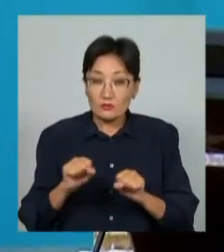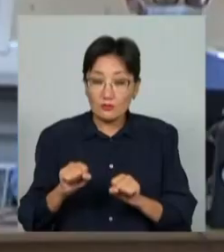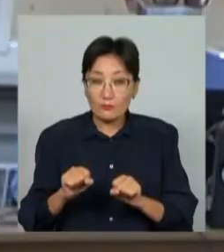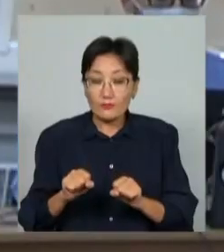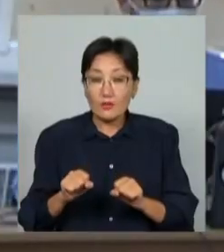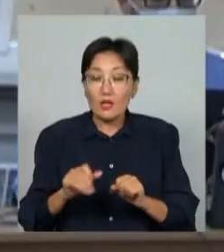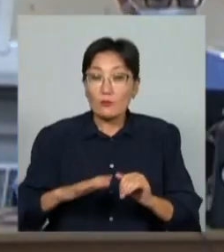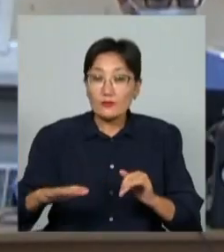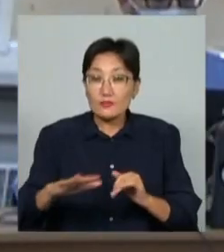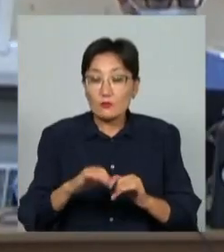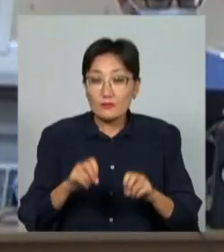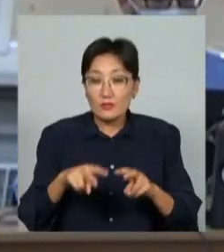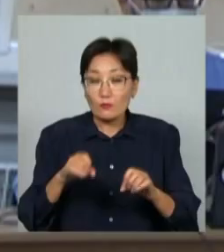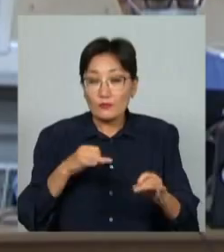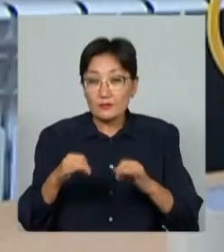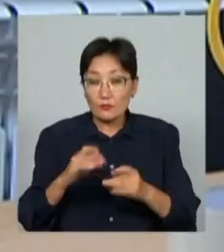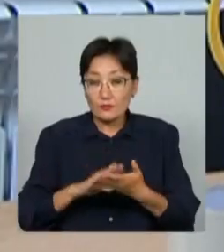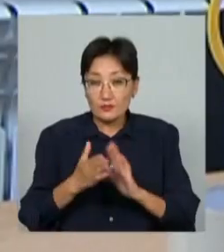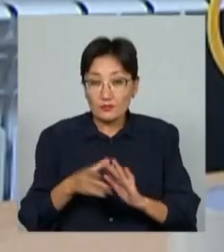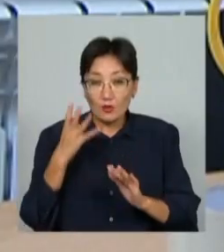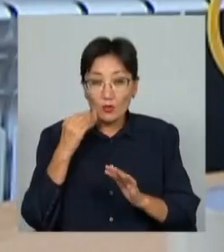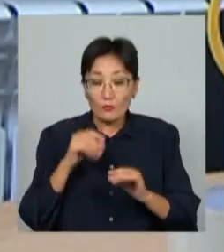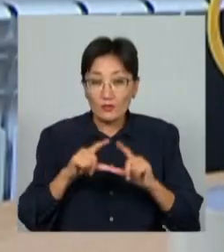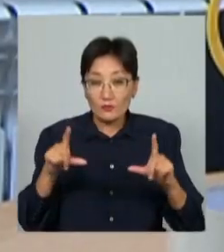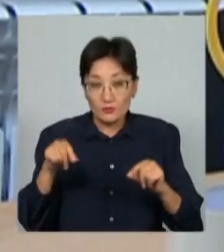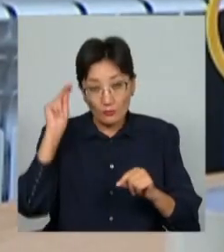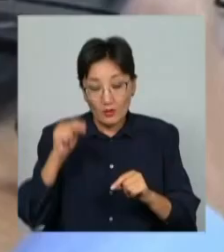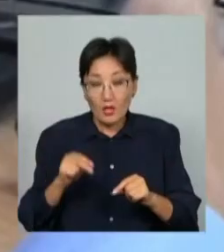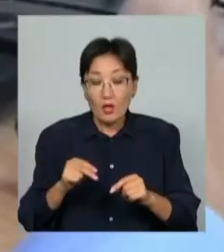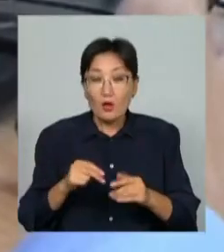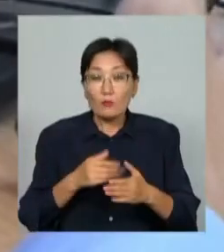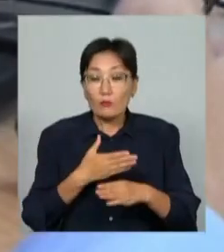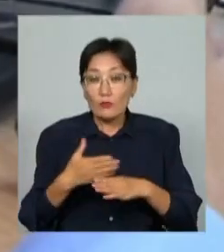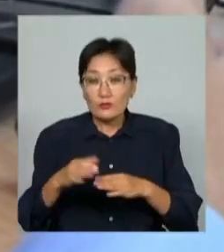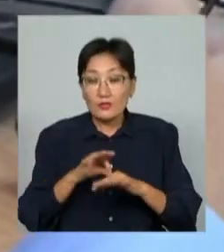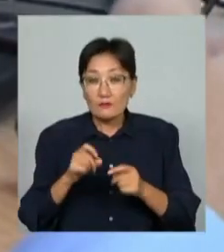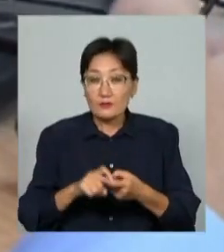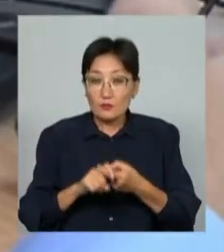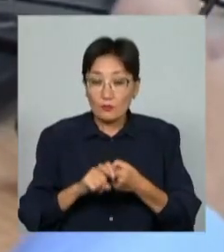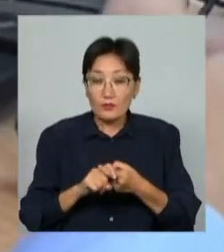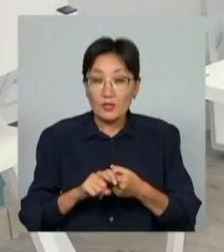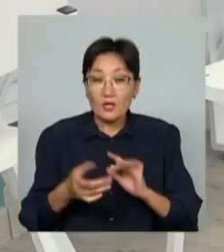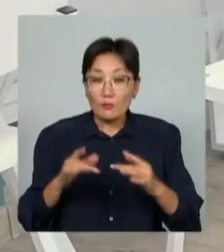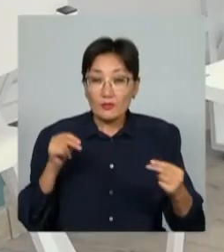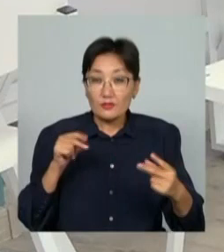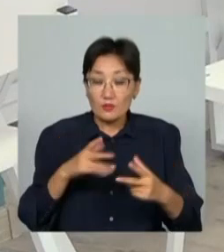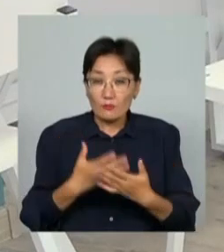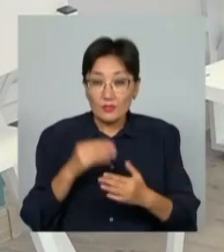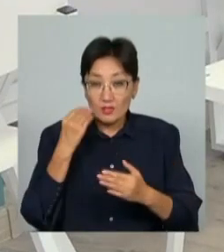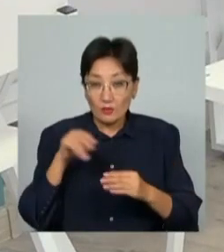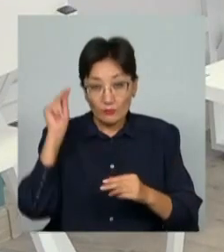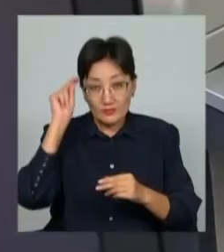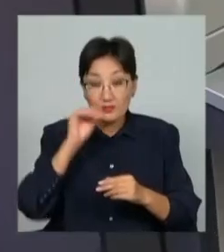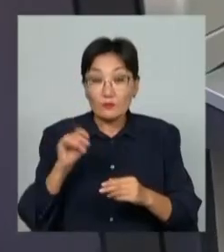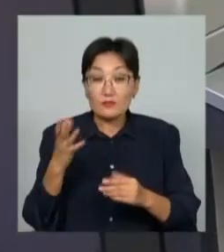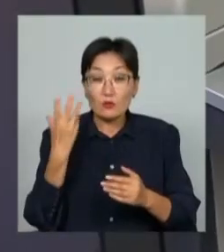На панельных сессиях эксперты обсудили ситуацию в алматинских школах в постковидный период. В частности, как дистанционка отразилась на качестве обучения